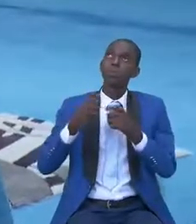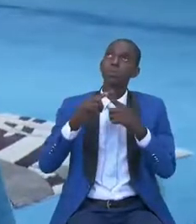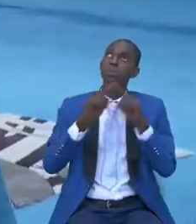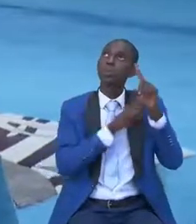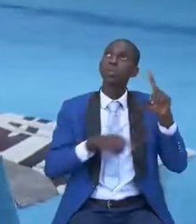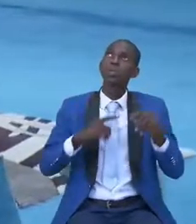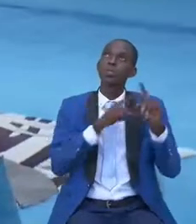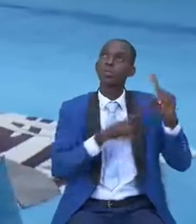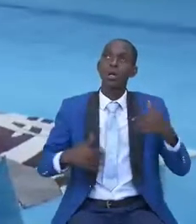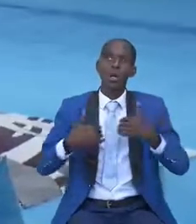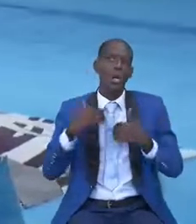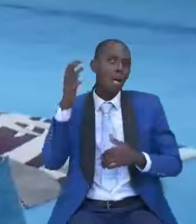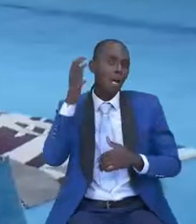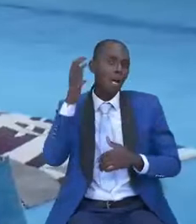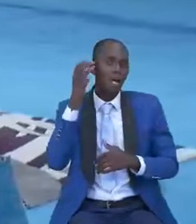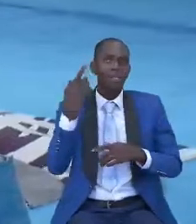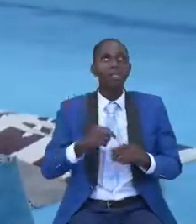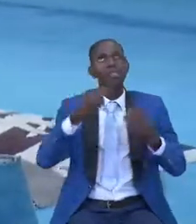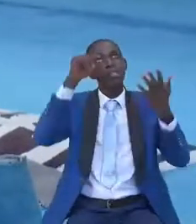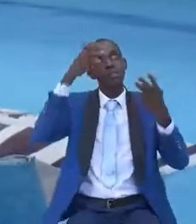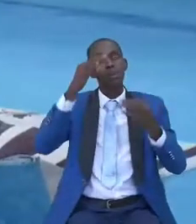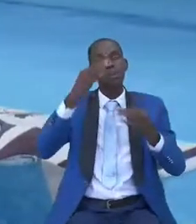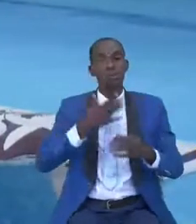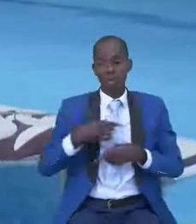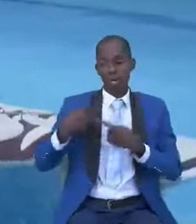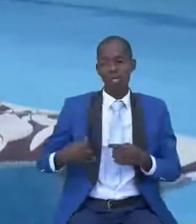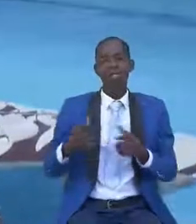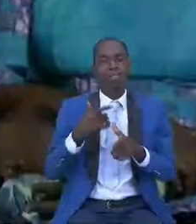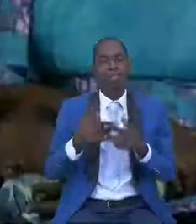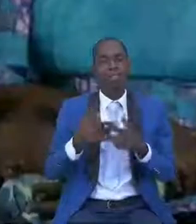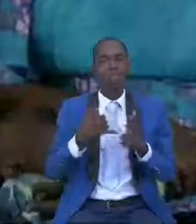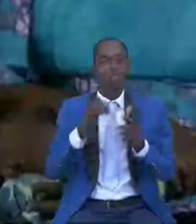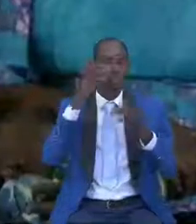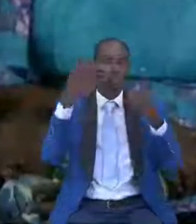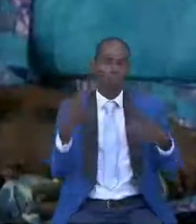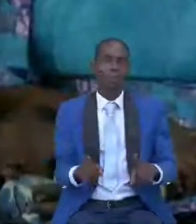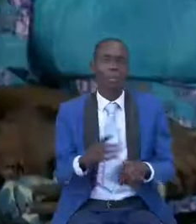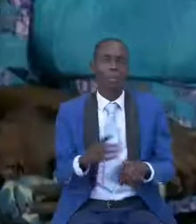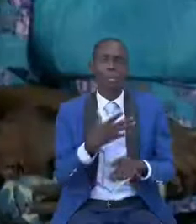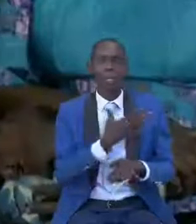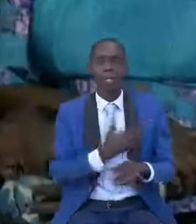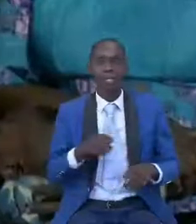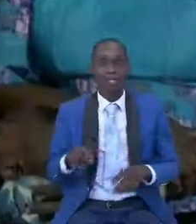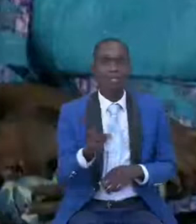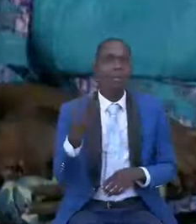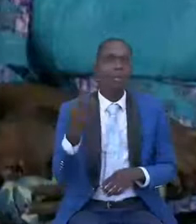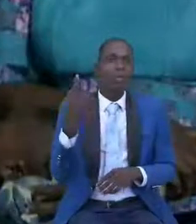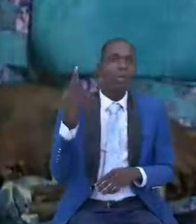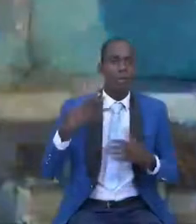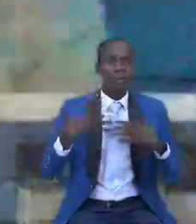Seigneur et le Seigneur a déjà entendu l'attente de mon cœur. Et ce sera fait.